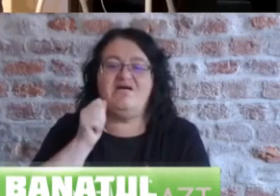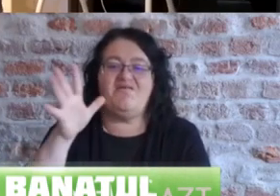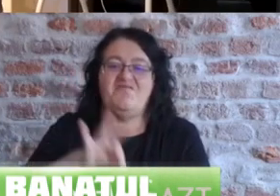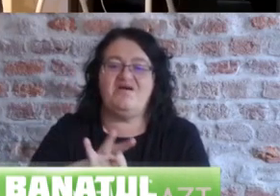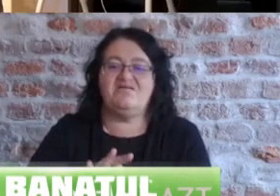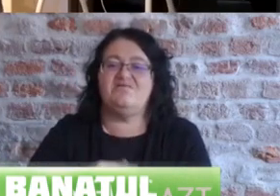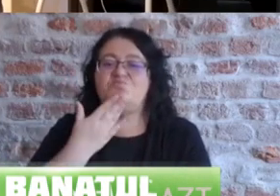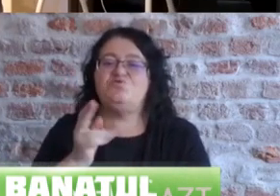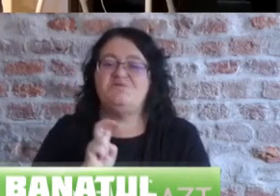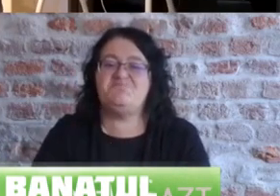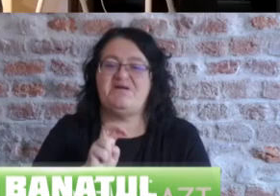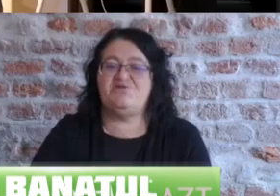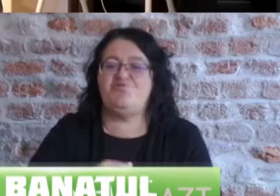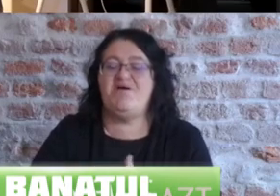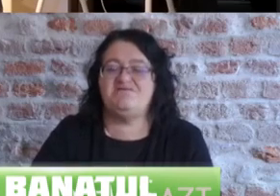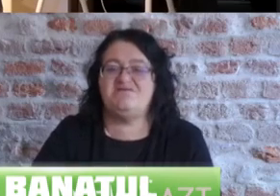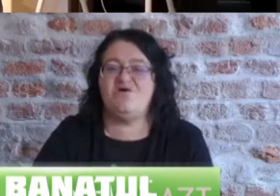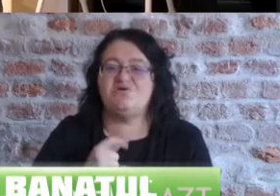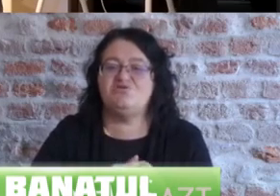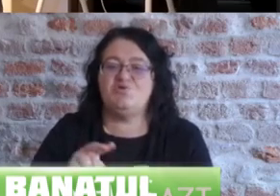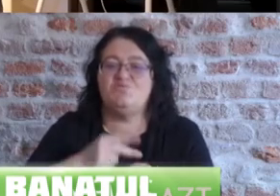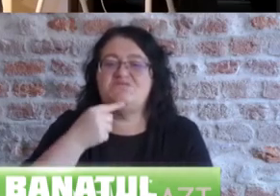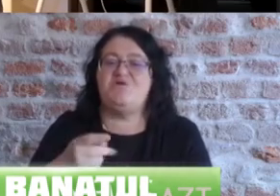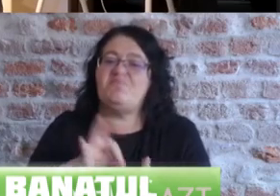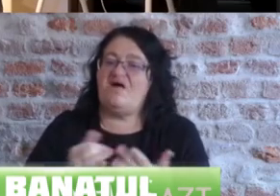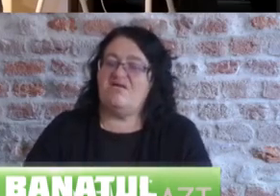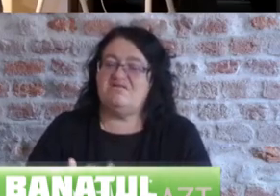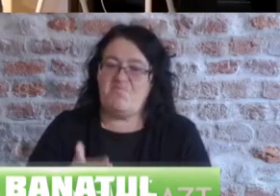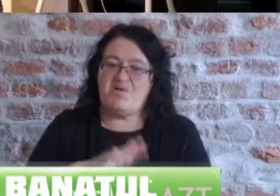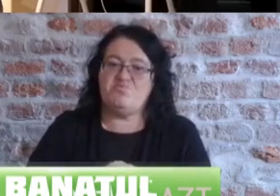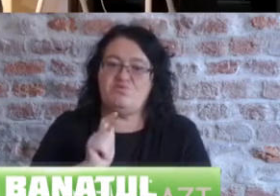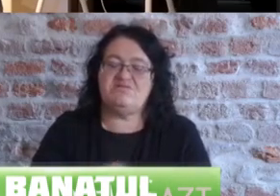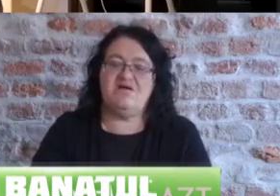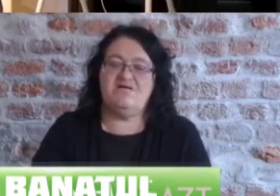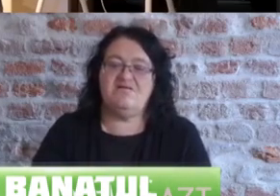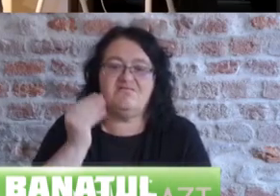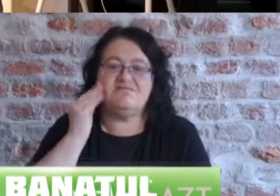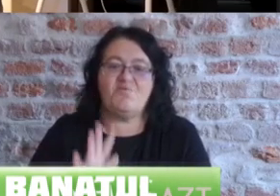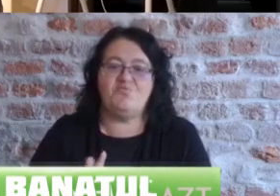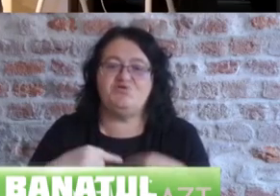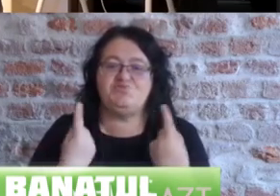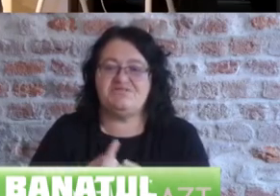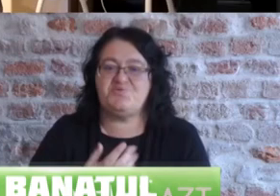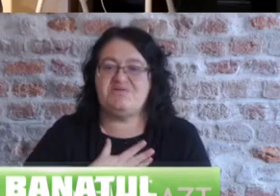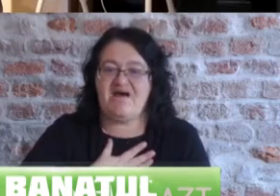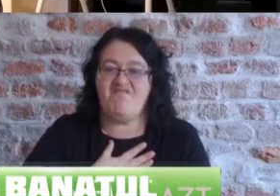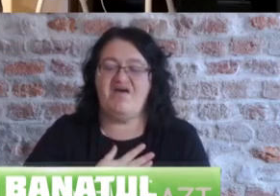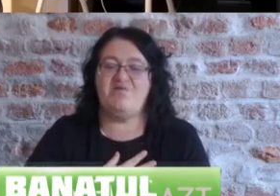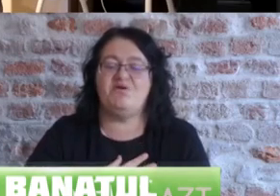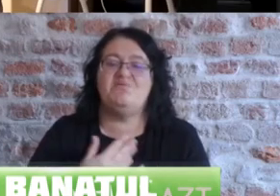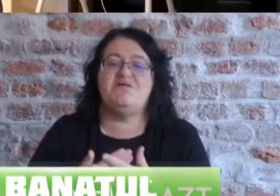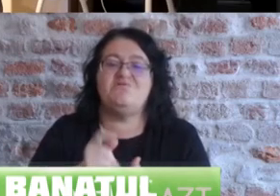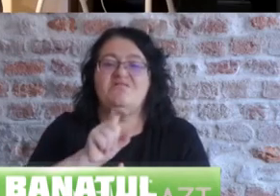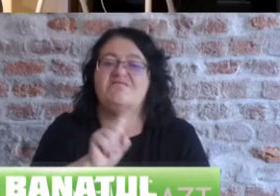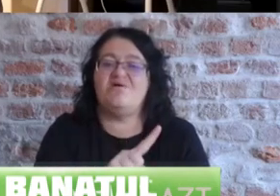foarte mult participanților. Și cum spuneam, de data asta sunt mai mulți decât suntem obișnuiți să avem, pentru că